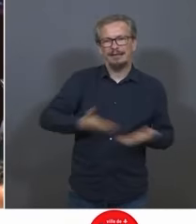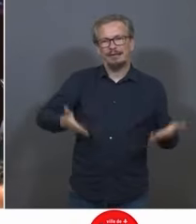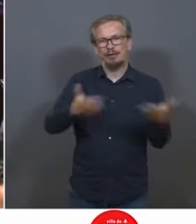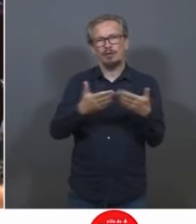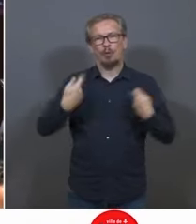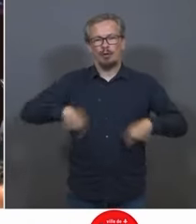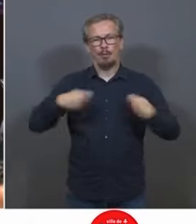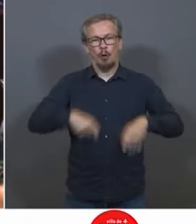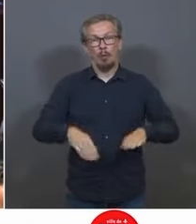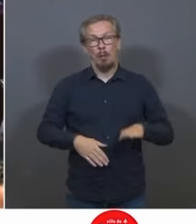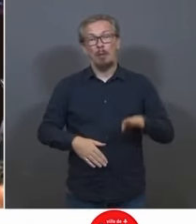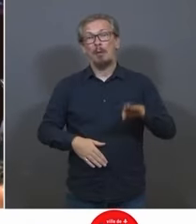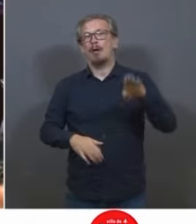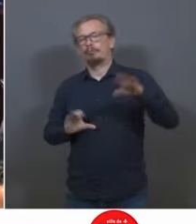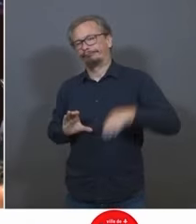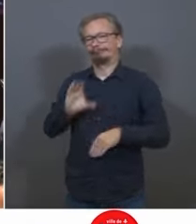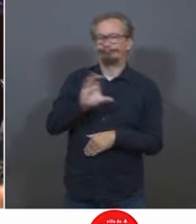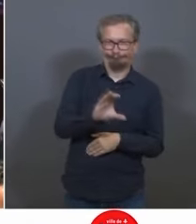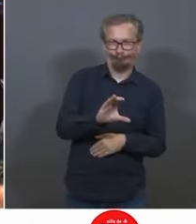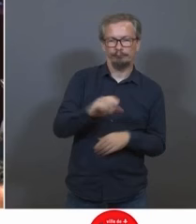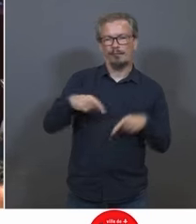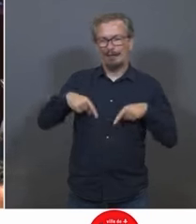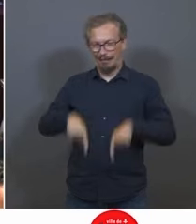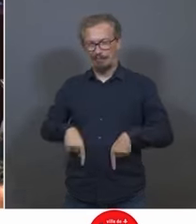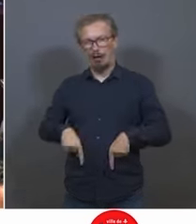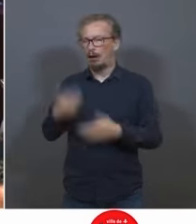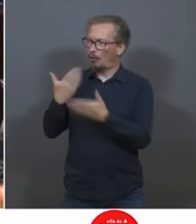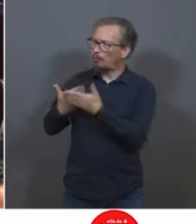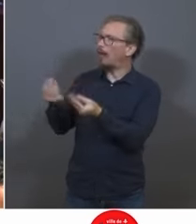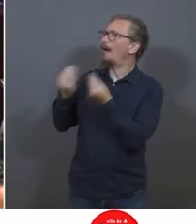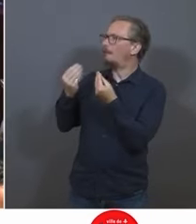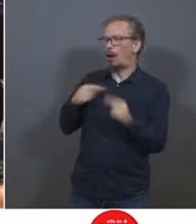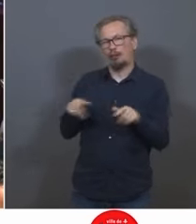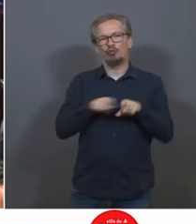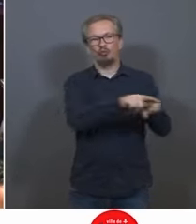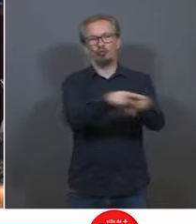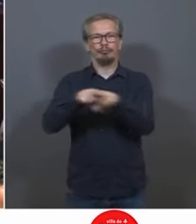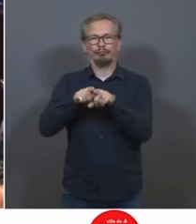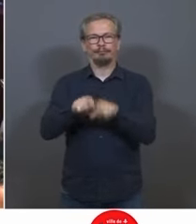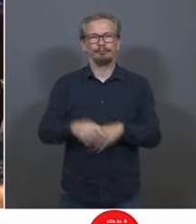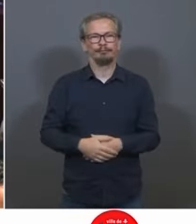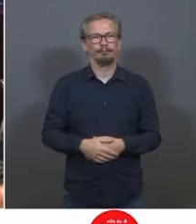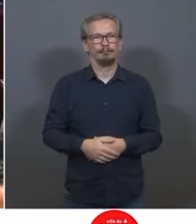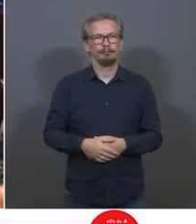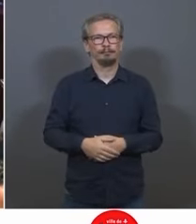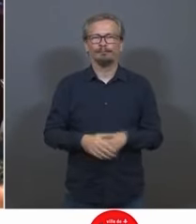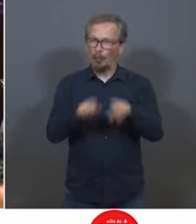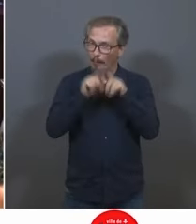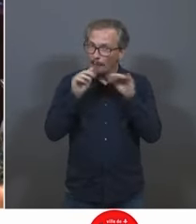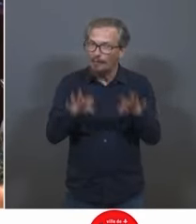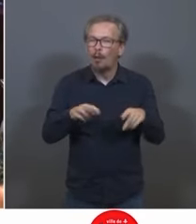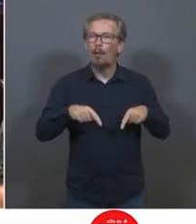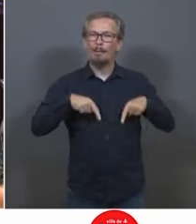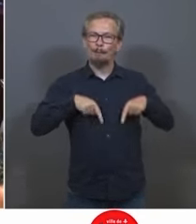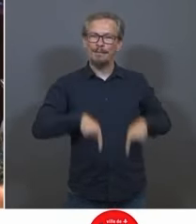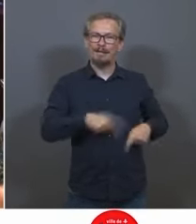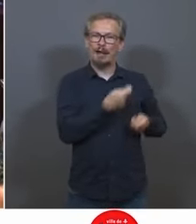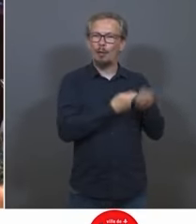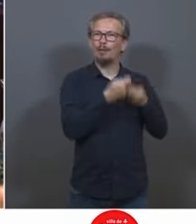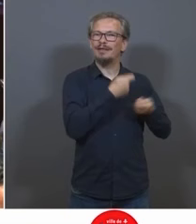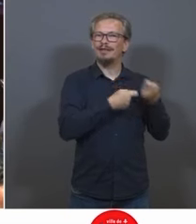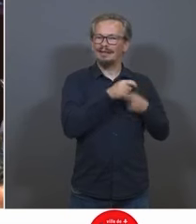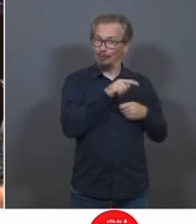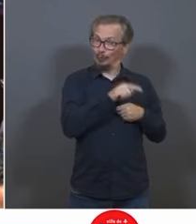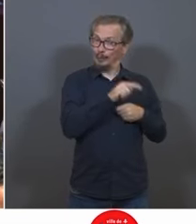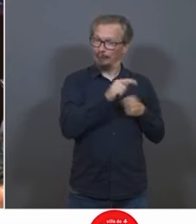certaines dépenses. L'État témoigne ainsi d'un impératif d'équité. Dans le même temps, le ministère de l'Économie